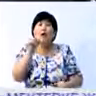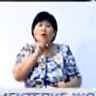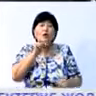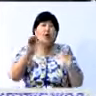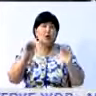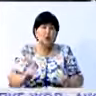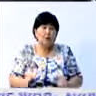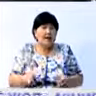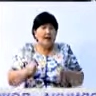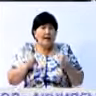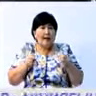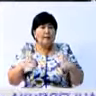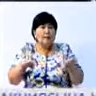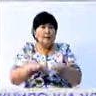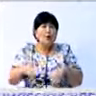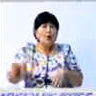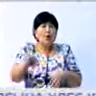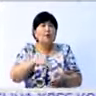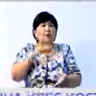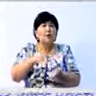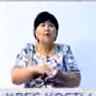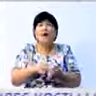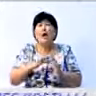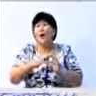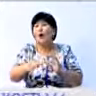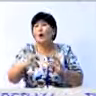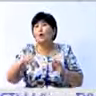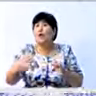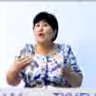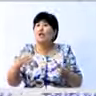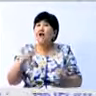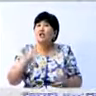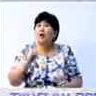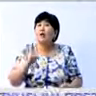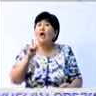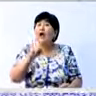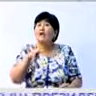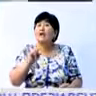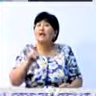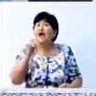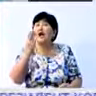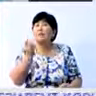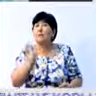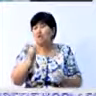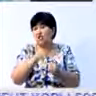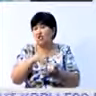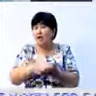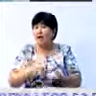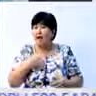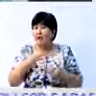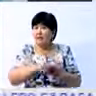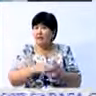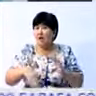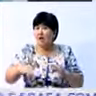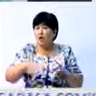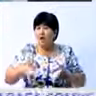төмендеген. Қылмыстың дені облыс орталығында, ал аудандар бойынша Жаңақорған, Қазалы, Қармақшыда жиі тіркелген. Алаңдатарлық жайт